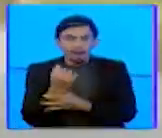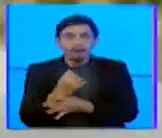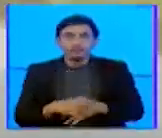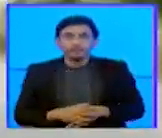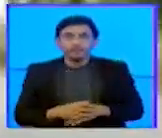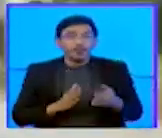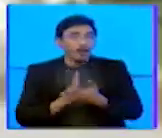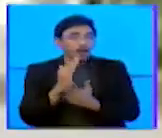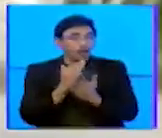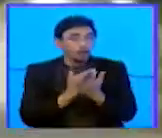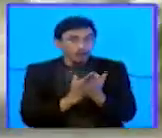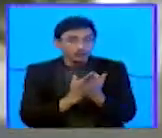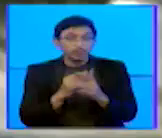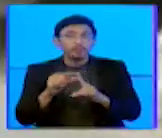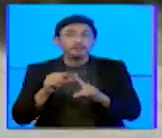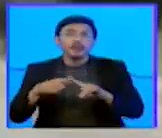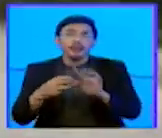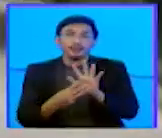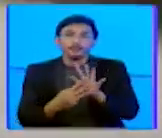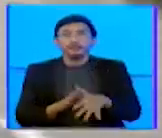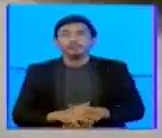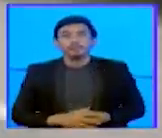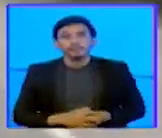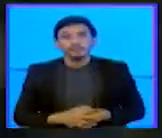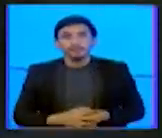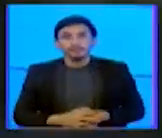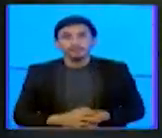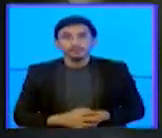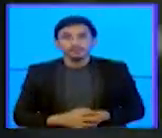lintas. Dari Wonogiri, Jawa Tengah, Dwi Suwanto melaporkan.